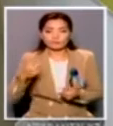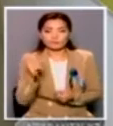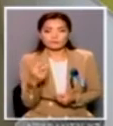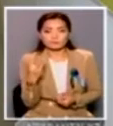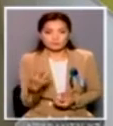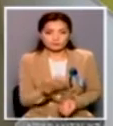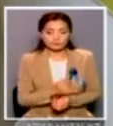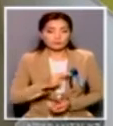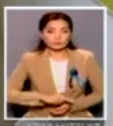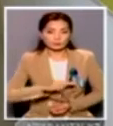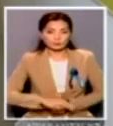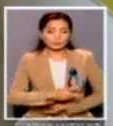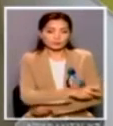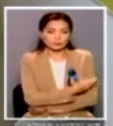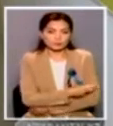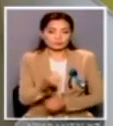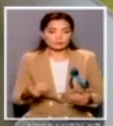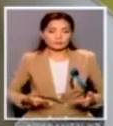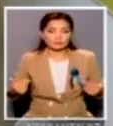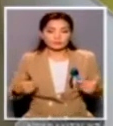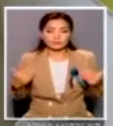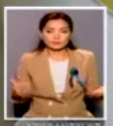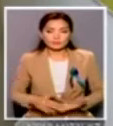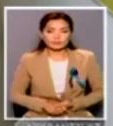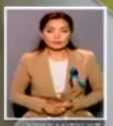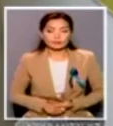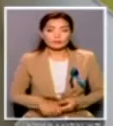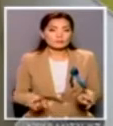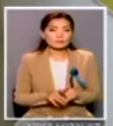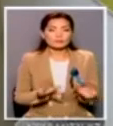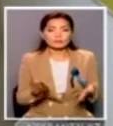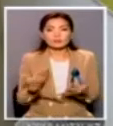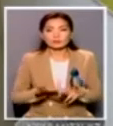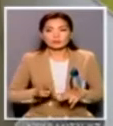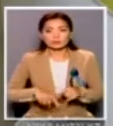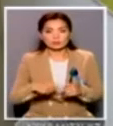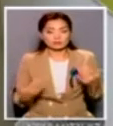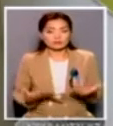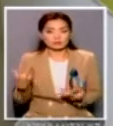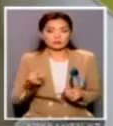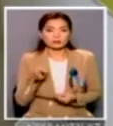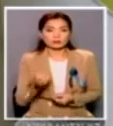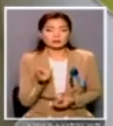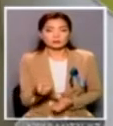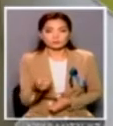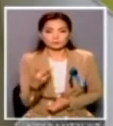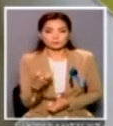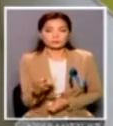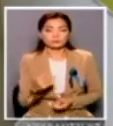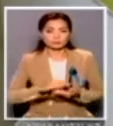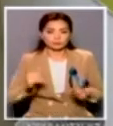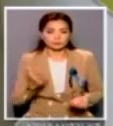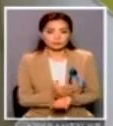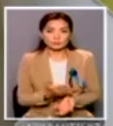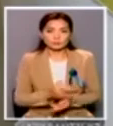103. Работают и врачи, онлайн-консультанты. Однако происходит задержка. Если в день более 1300 вызовов,